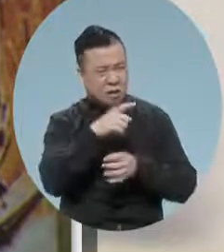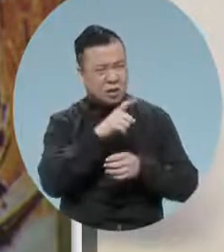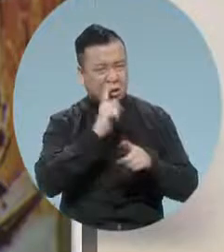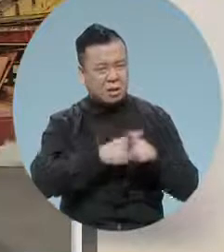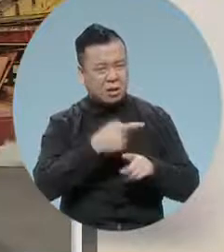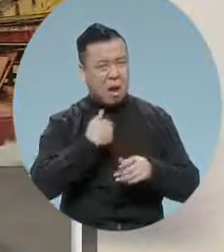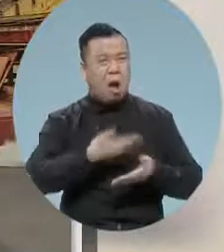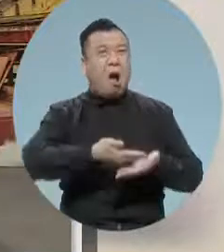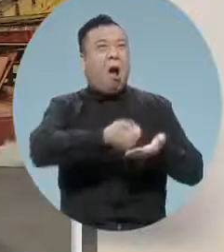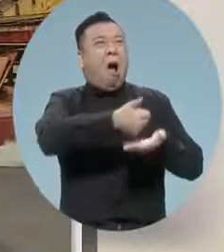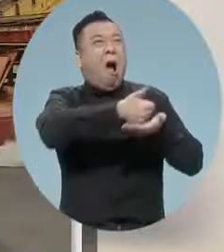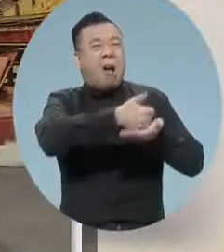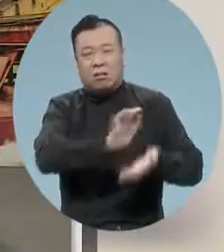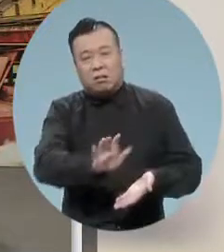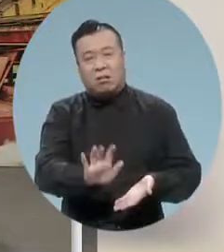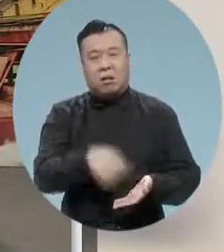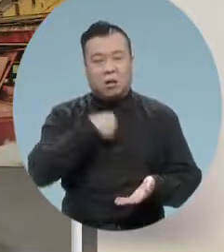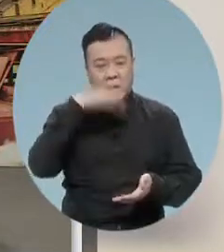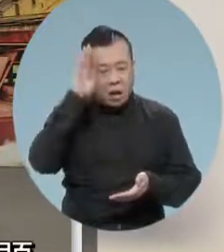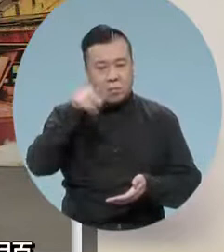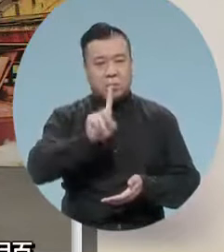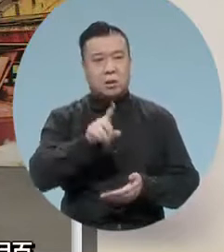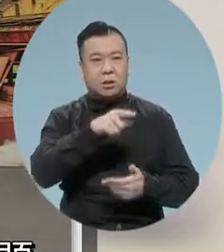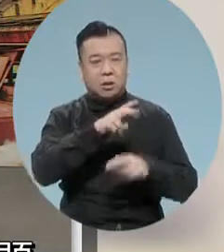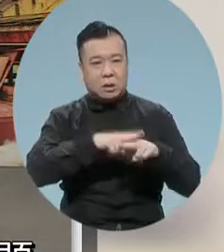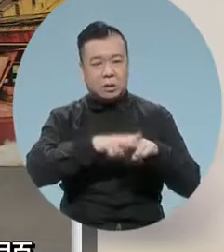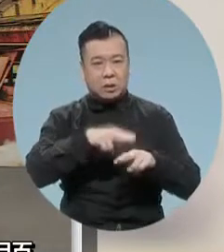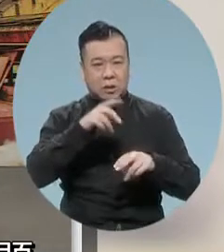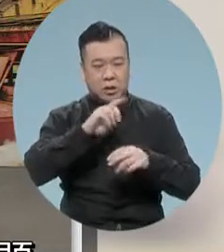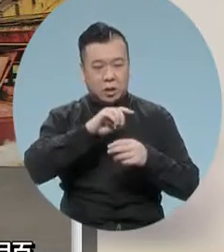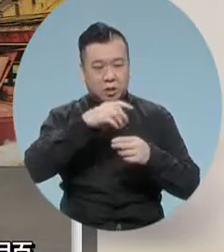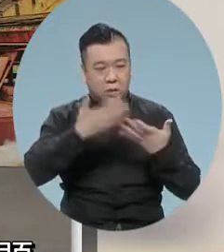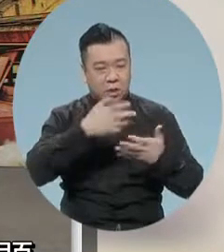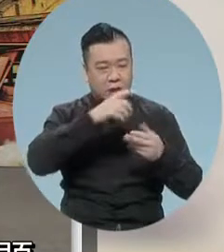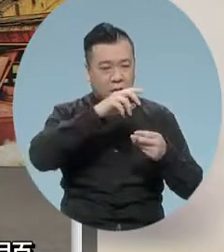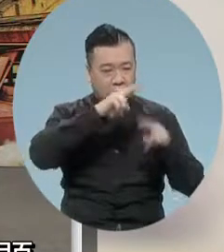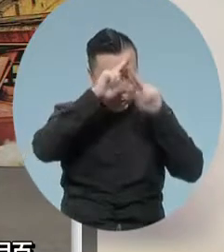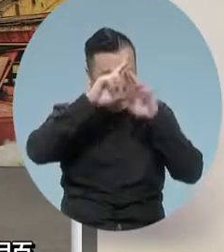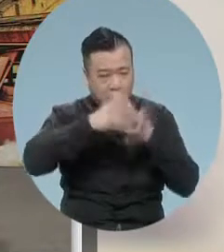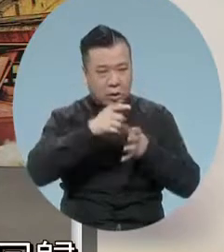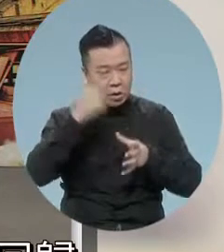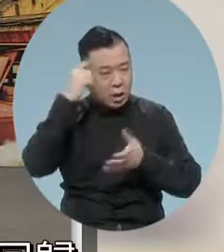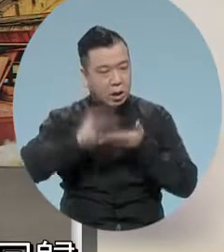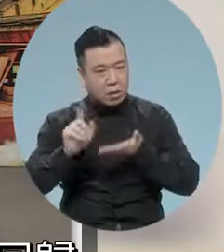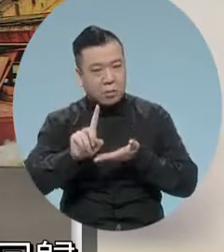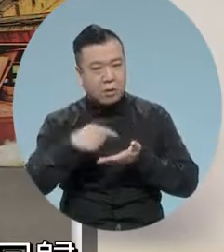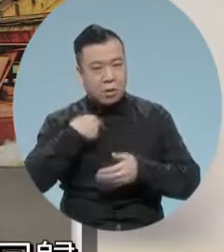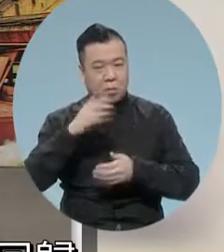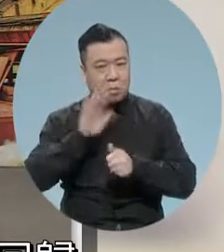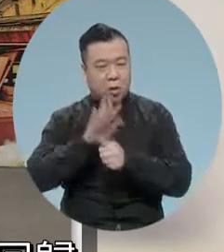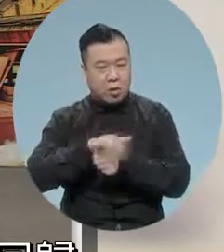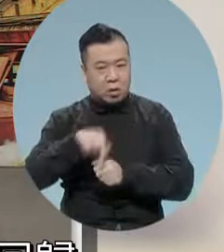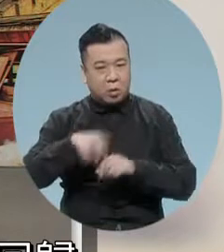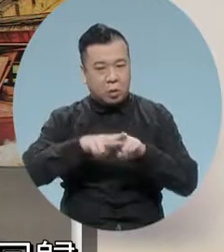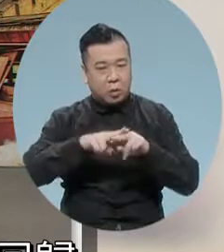仰視。咁回歸後咧，我希望呢樣嘢係國家黨。幫到我哋了解一下呢個問題，點樣可以幫我哋真正